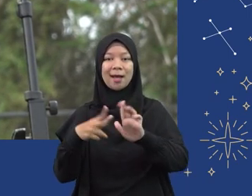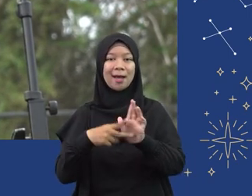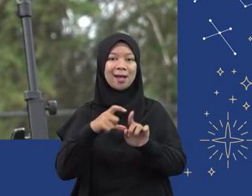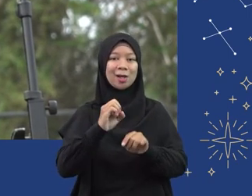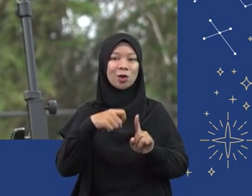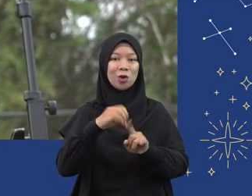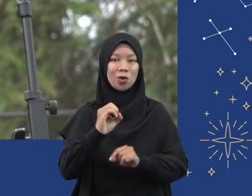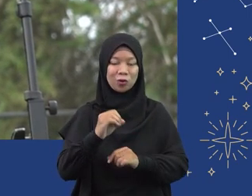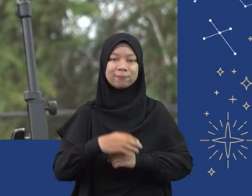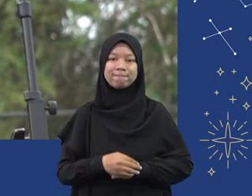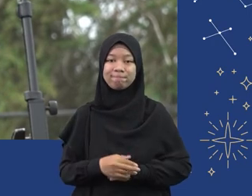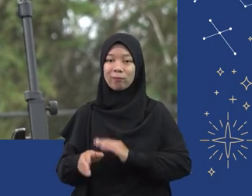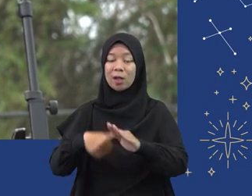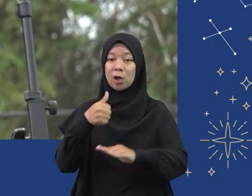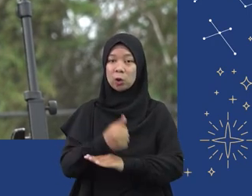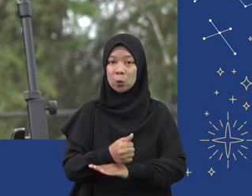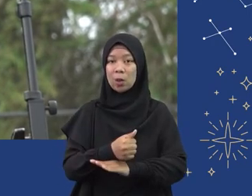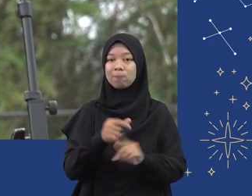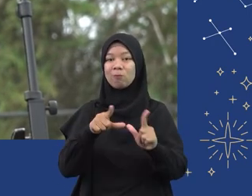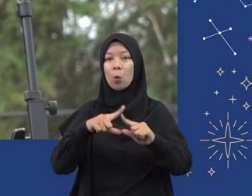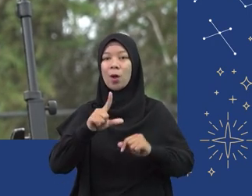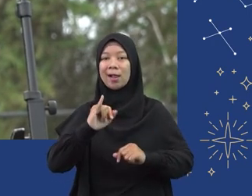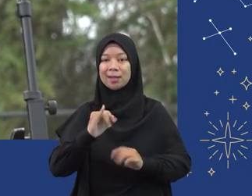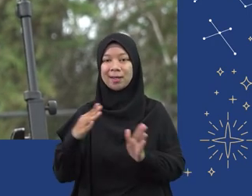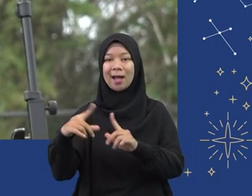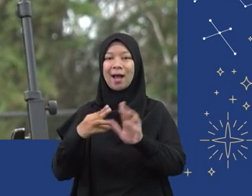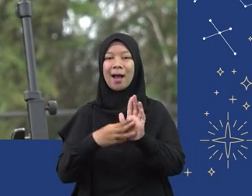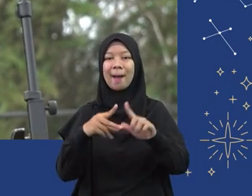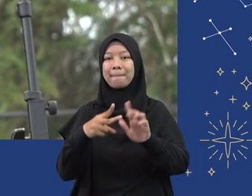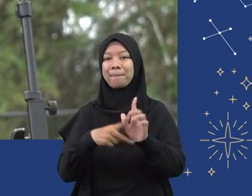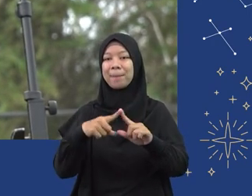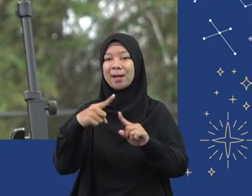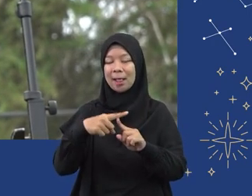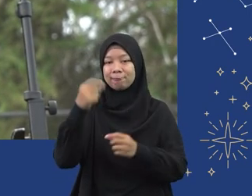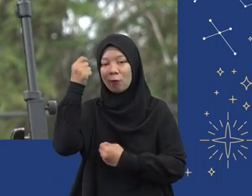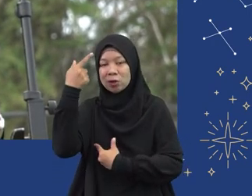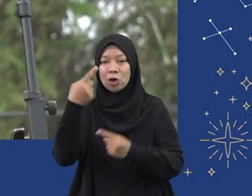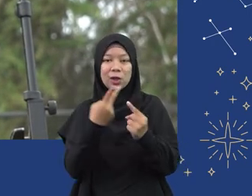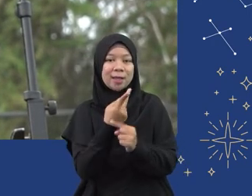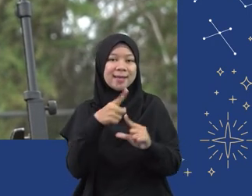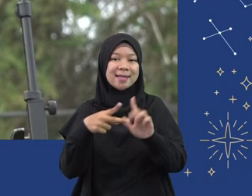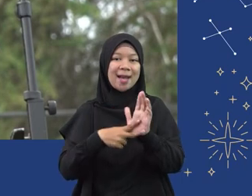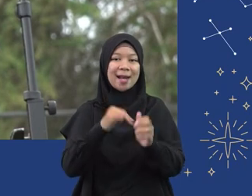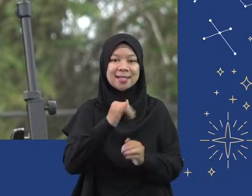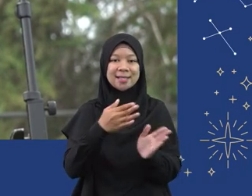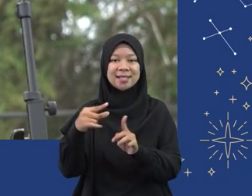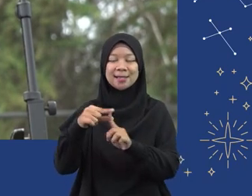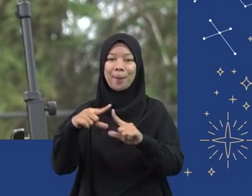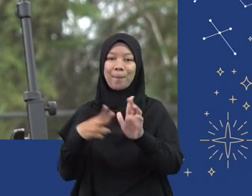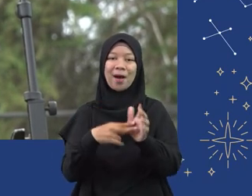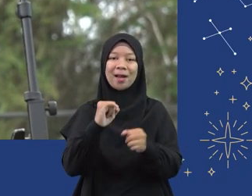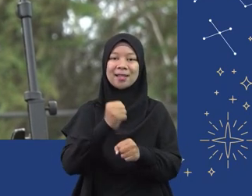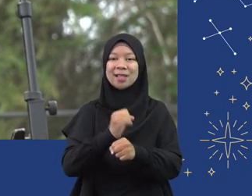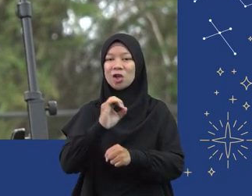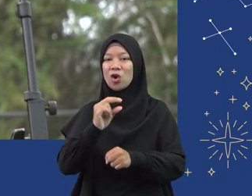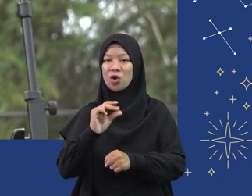Ketua Majelis sekolah amanat Institut Teknologi Bandung insinyuryani Panigoro ketua senat